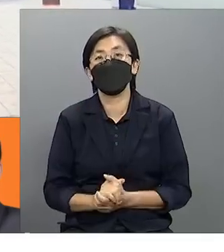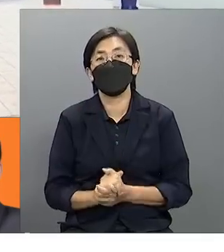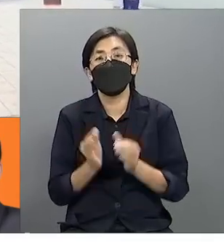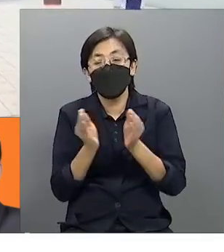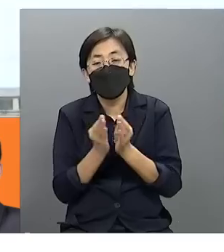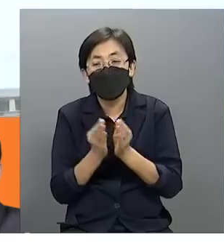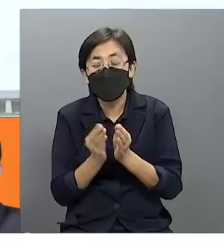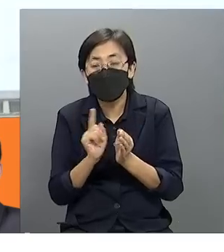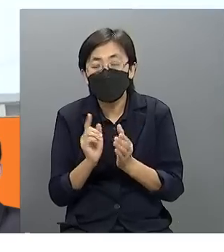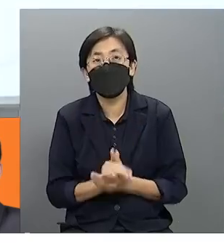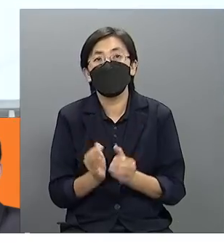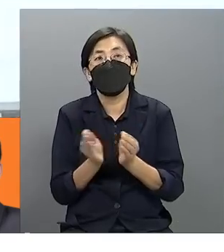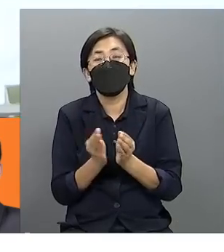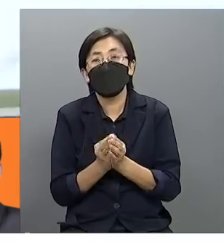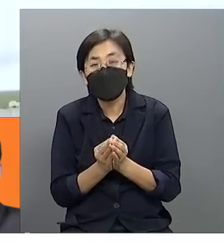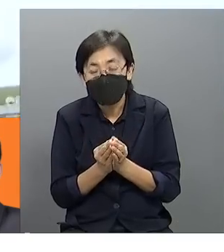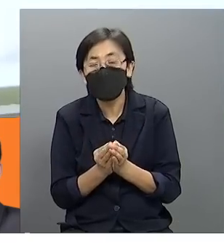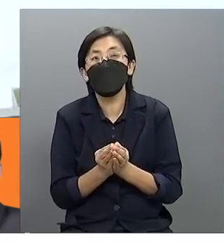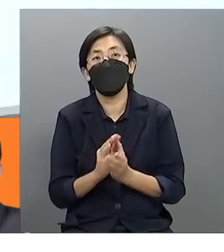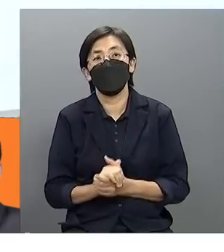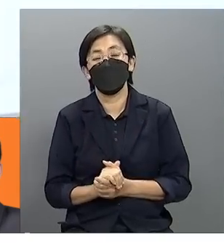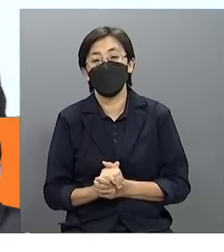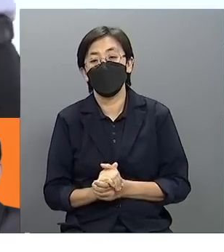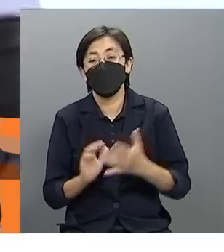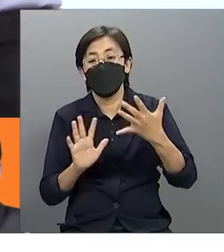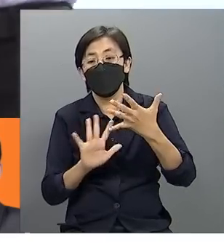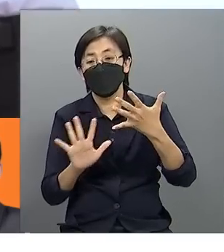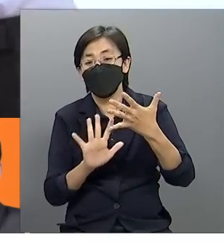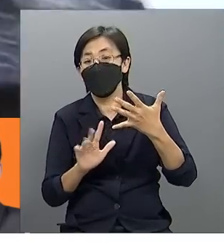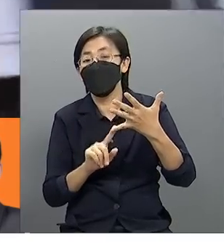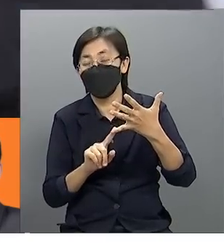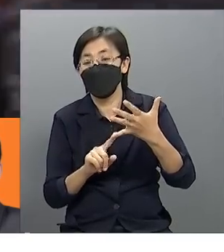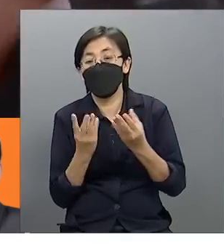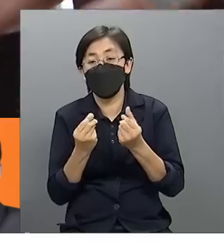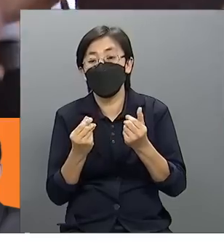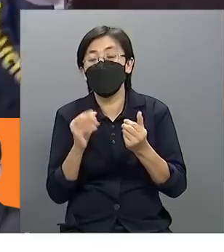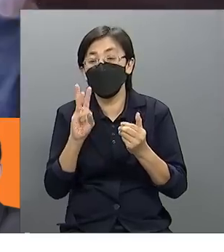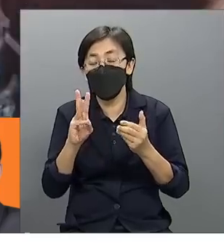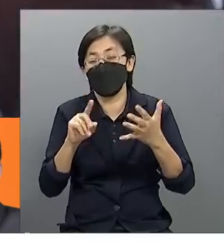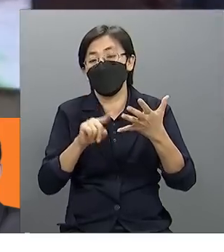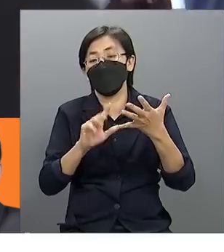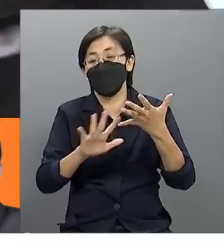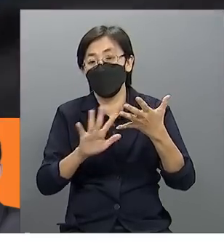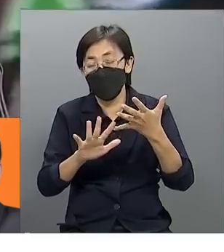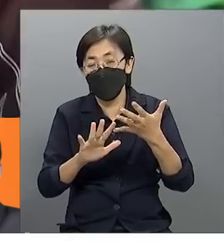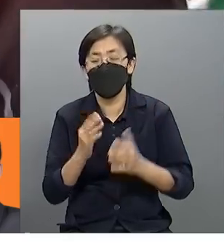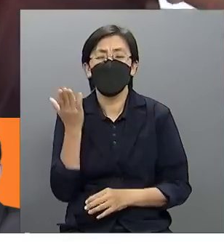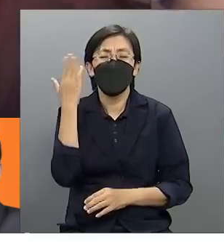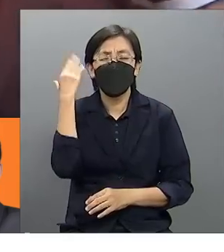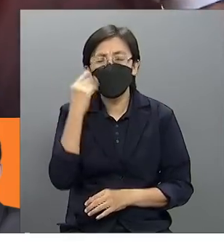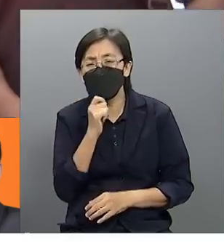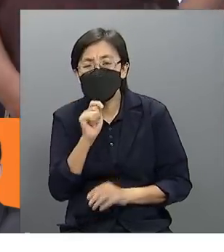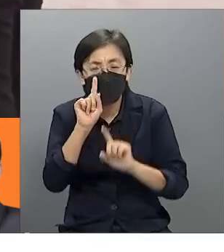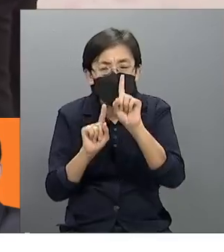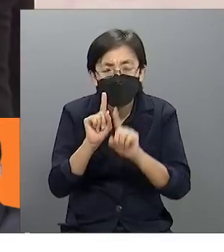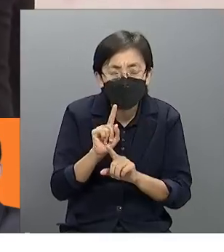เนี่ยเขามาเป็นอันดับที่5แต่โพลแรกๆตอนที่คุณอัศวินประกาศจะลงเนี่ยมาเป็นเต็ง2ตลอดก็ยังเป็นคะแ